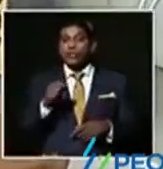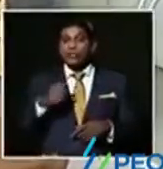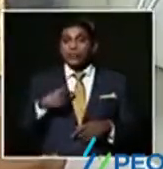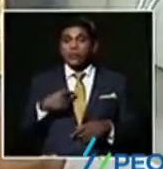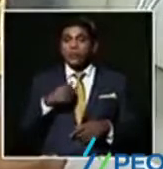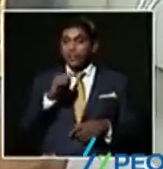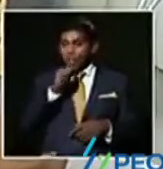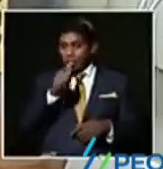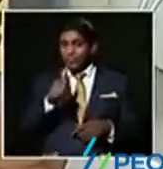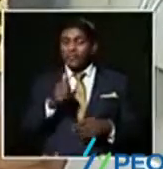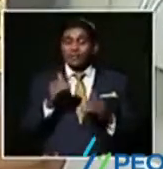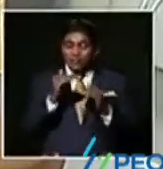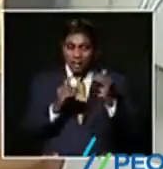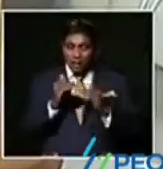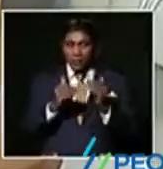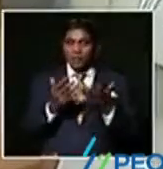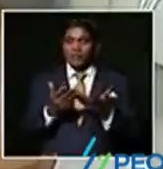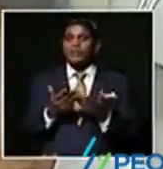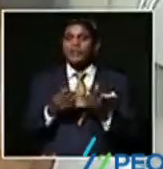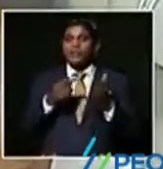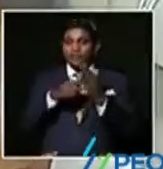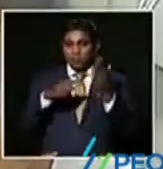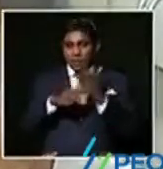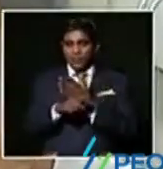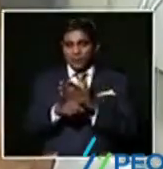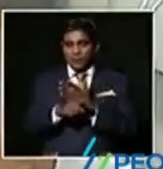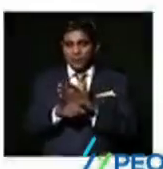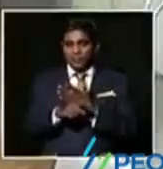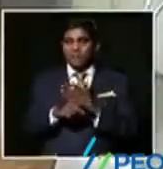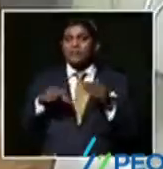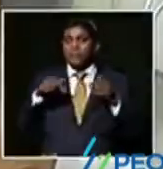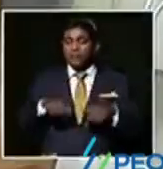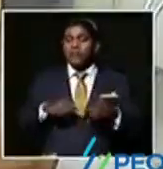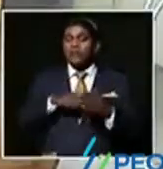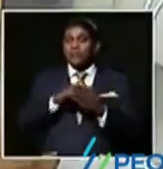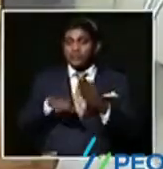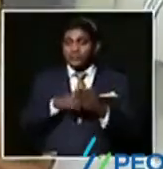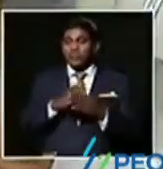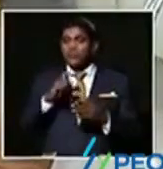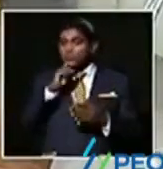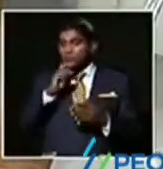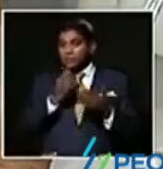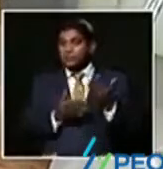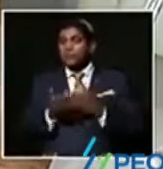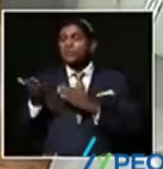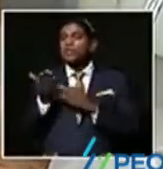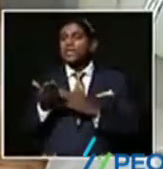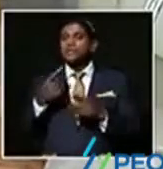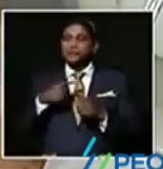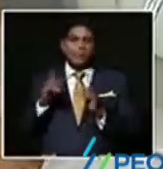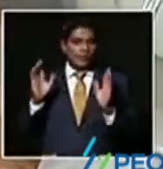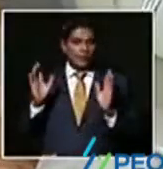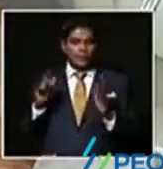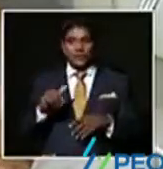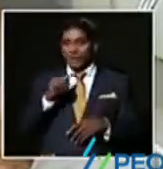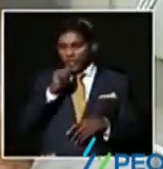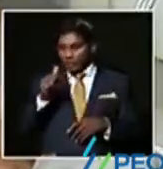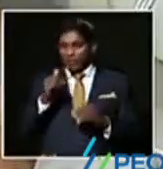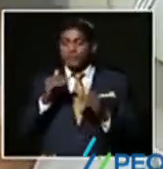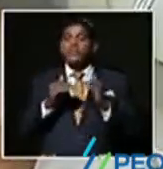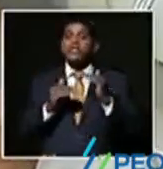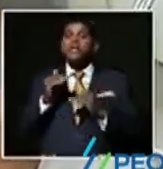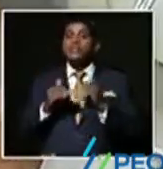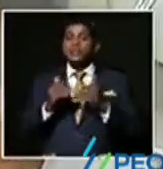යුක්තිය සාධාරණය සහ විනිවිදභාවය. අපි ලංකාවේ නඩු දාලා ඉල්ලන එච්චරයි යුක්තිය සාධාරණය